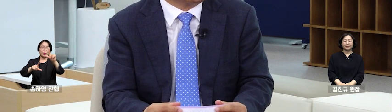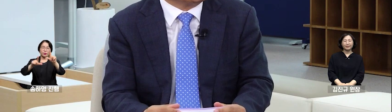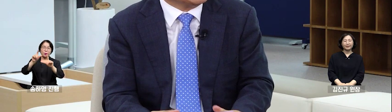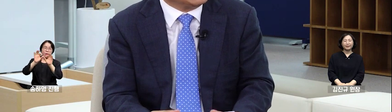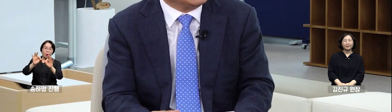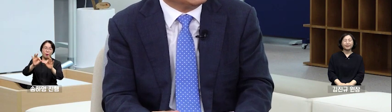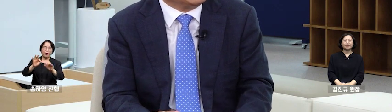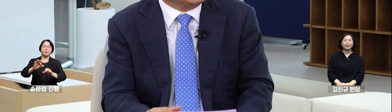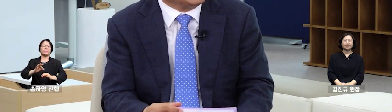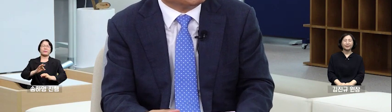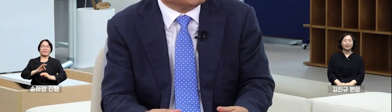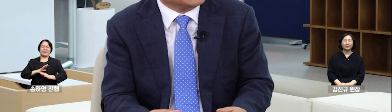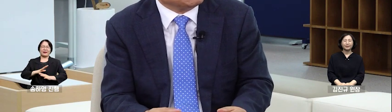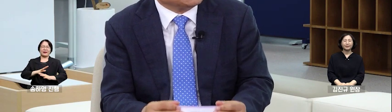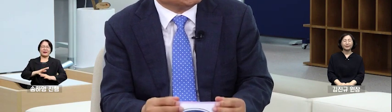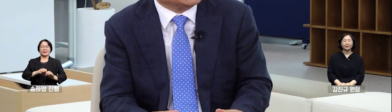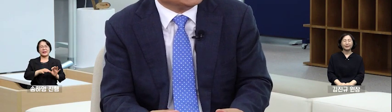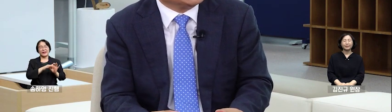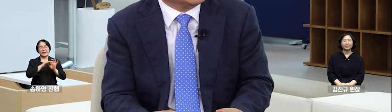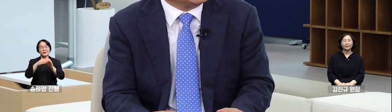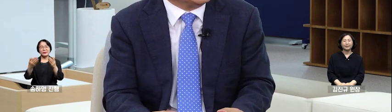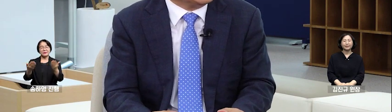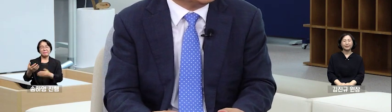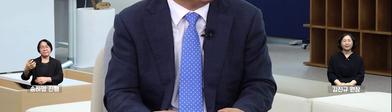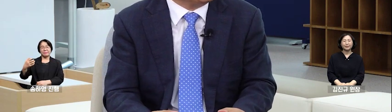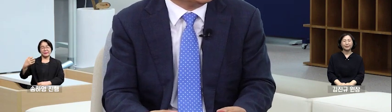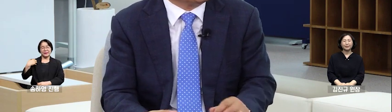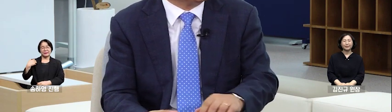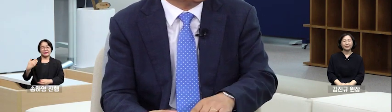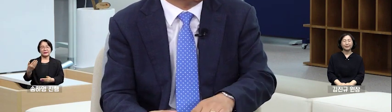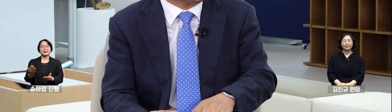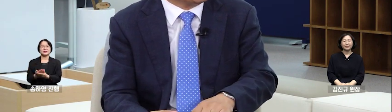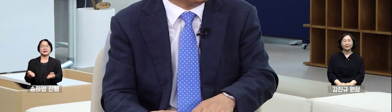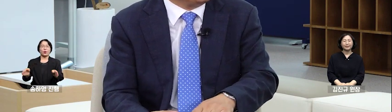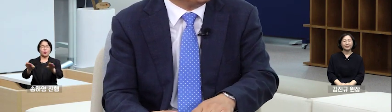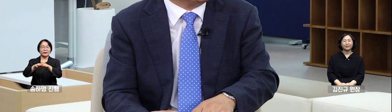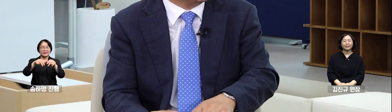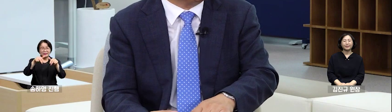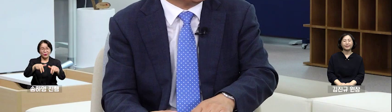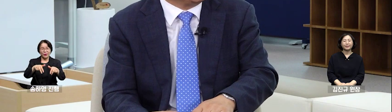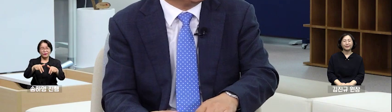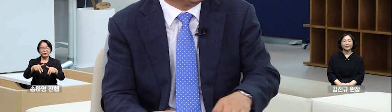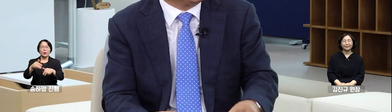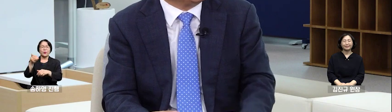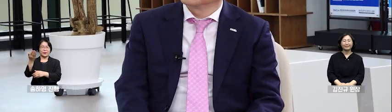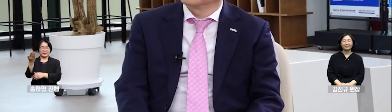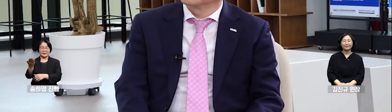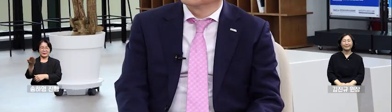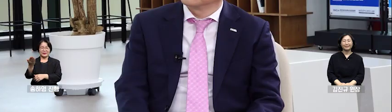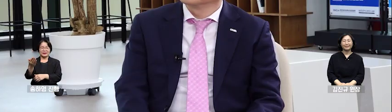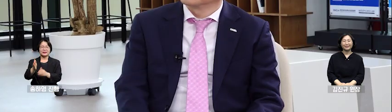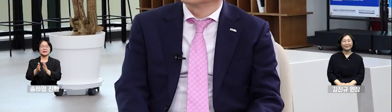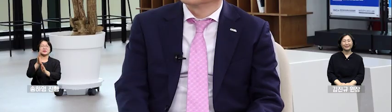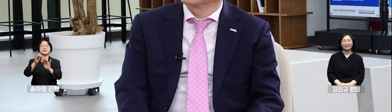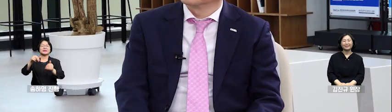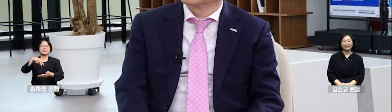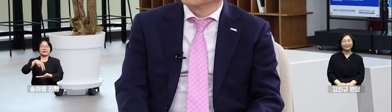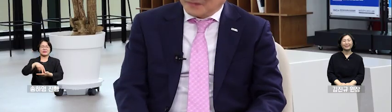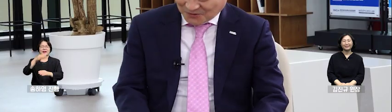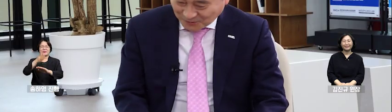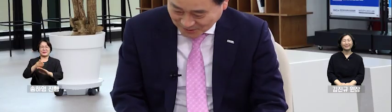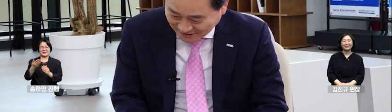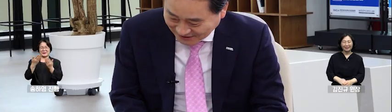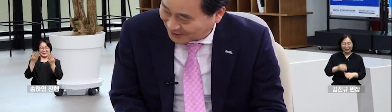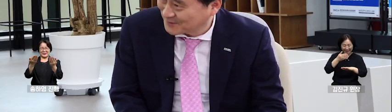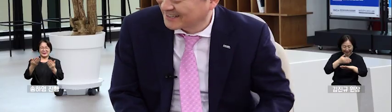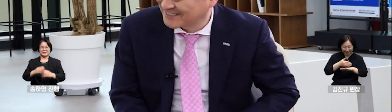놀랍습니다 그런 일을 꾸준히 해오신 우리 4 지도원 직원 소외 2를 하고 원장님께 시민의 한 사람으로서 감사의 말씀